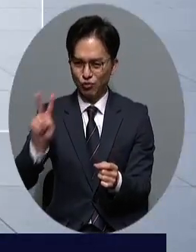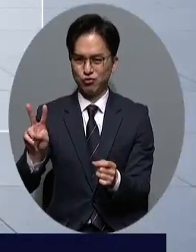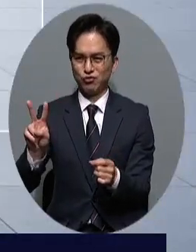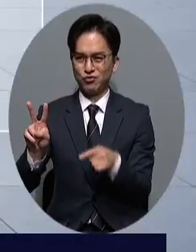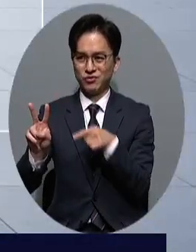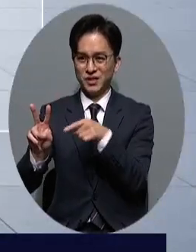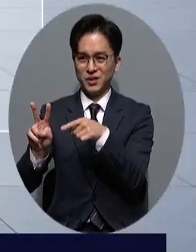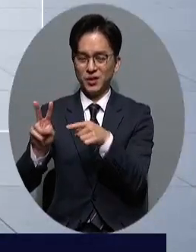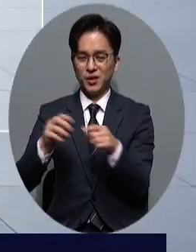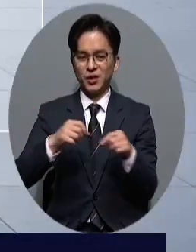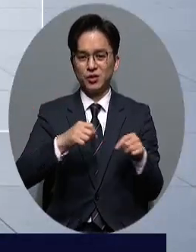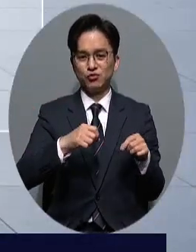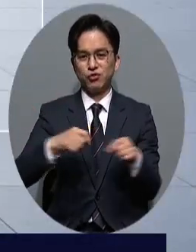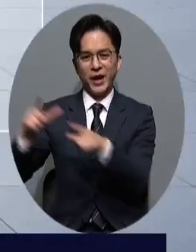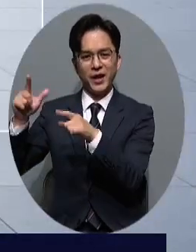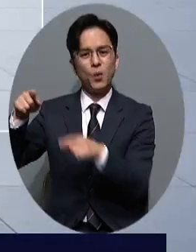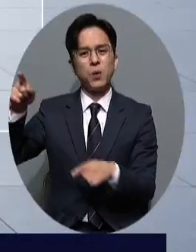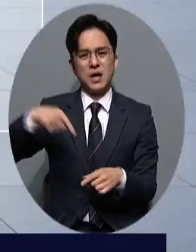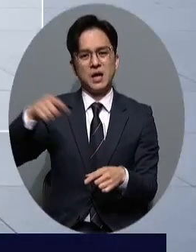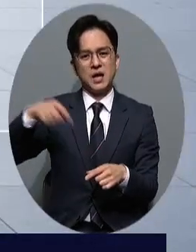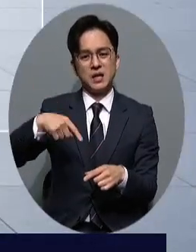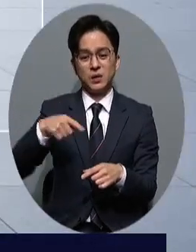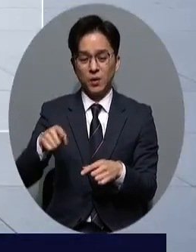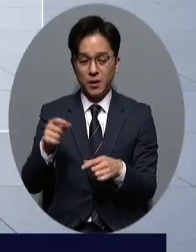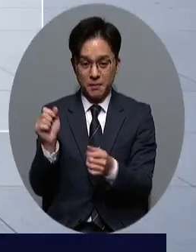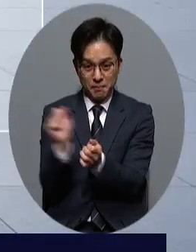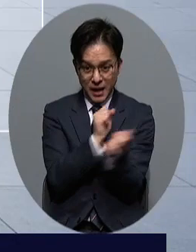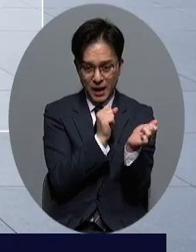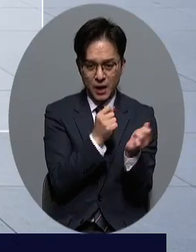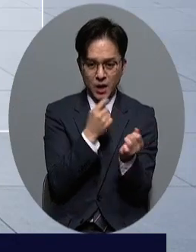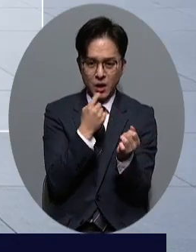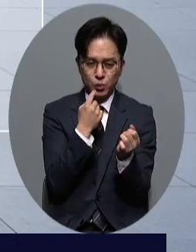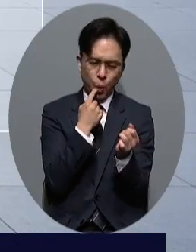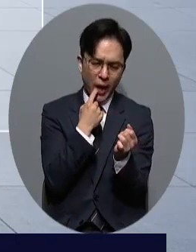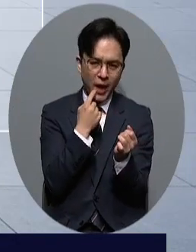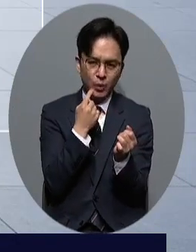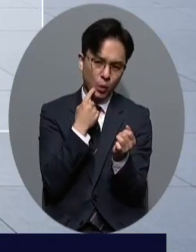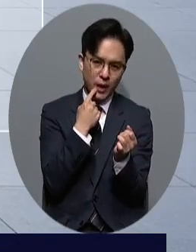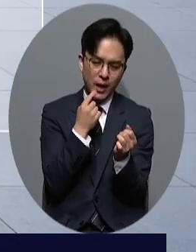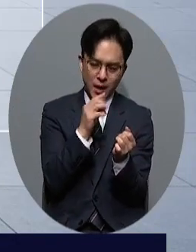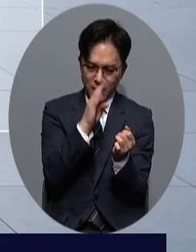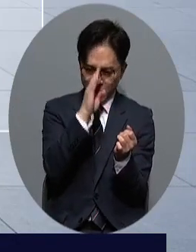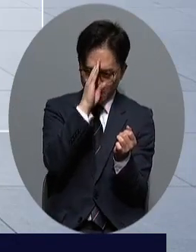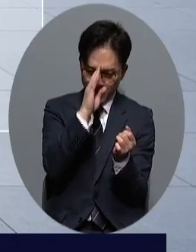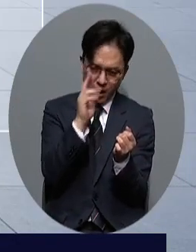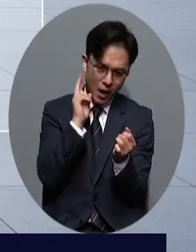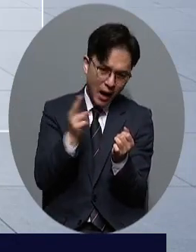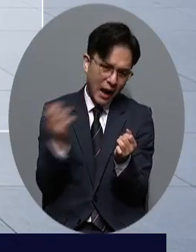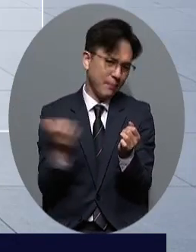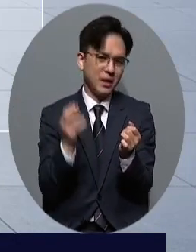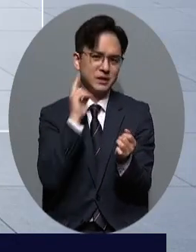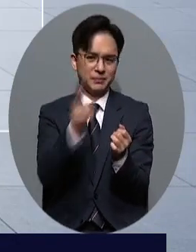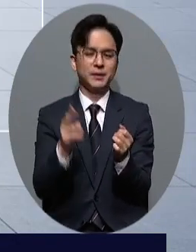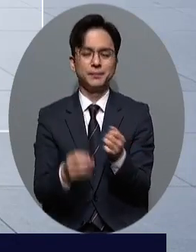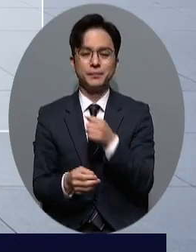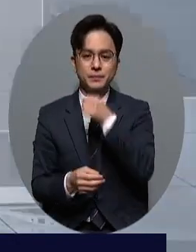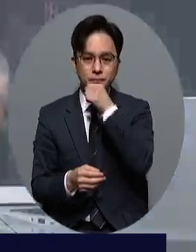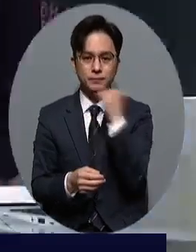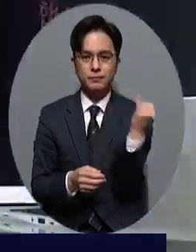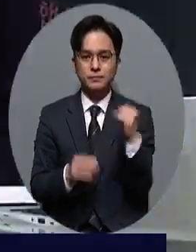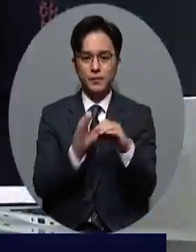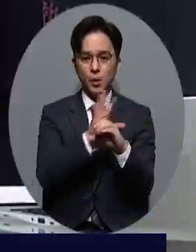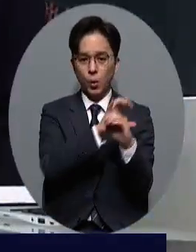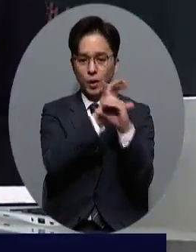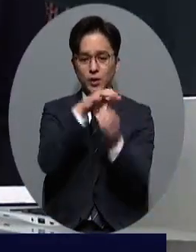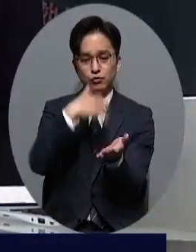입원율이나 독성이 높은 것으로 되어 있습니다. 예. 네, 코로나 확진자 수가 이제 감소세라고는 하지만 여전히 적지 않은 상황이거든요. 만 명이